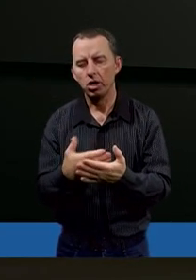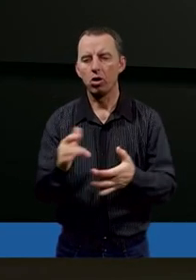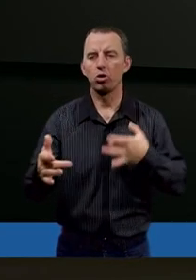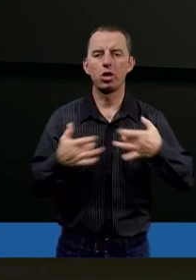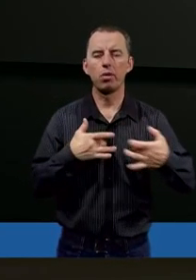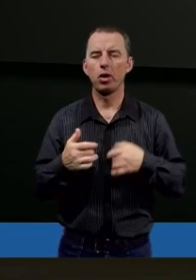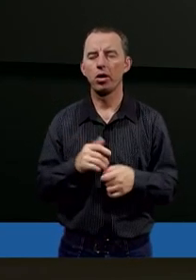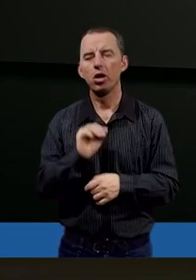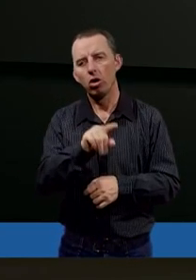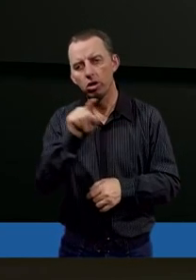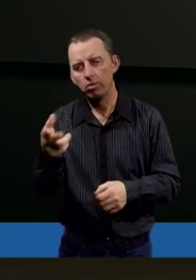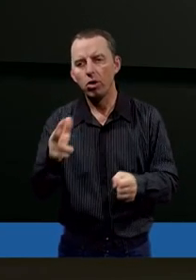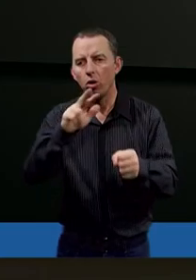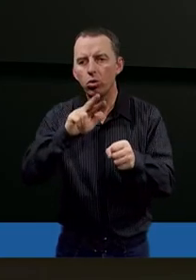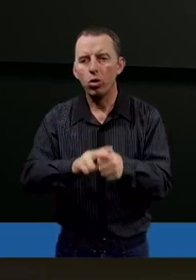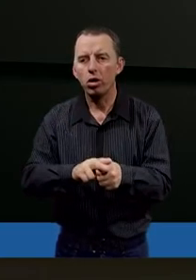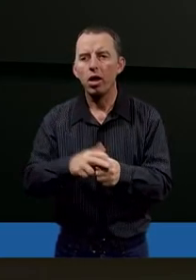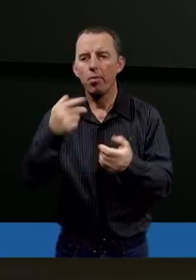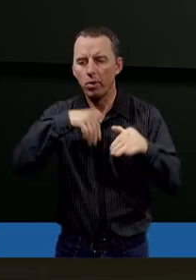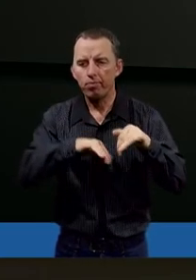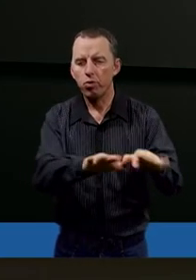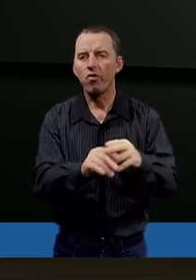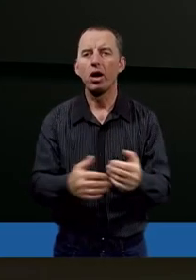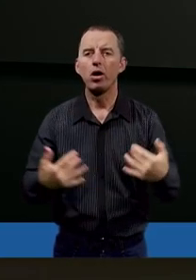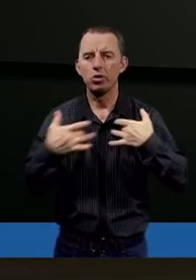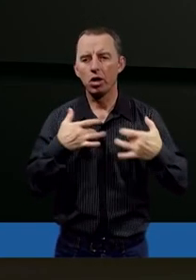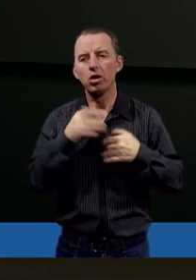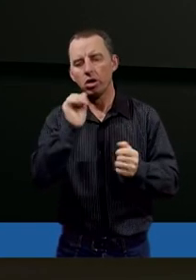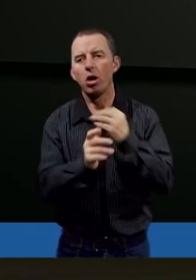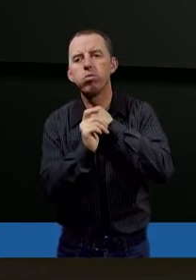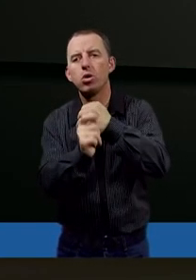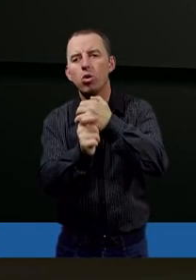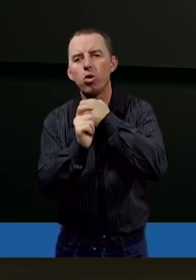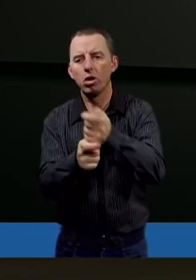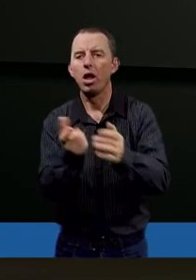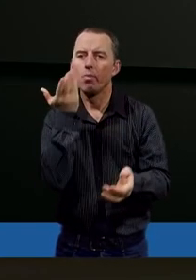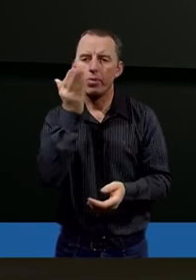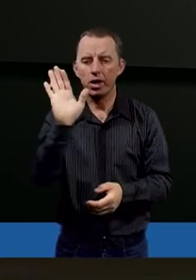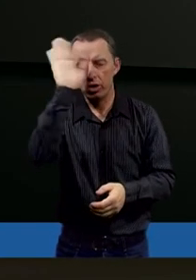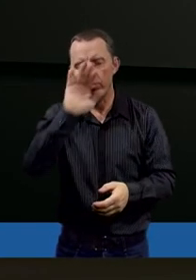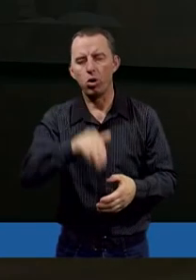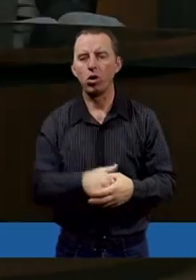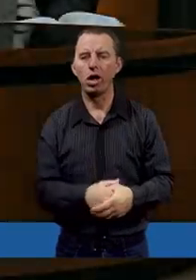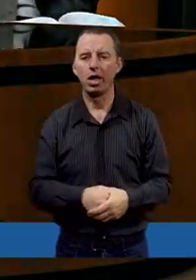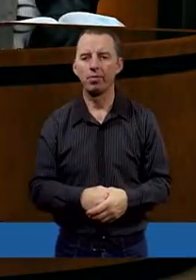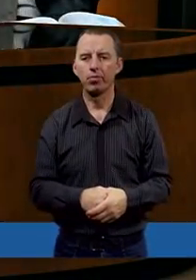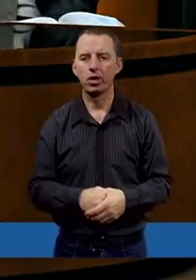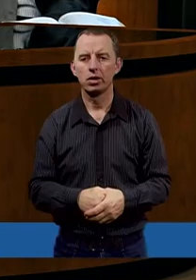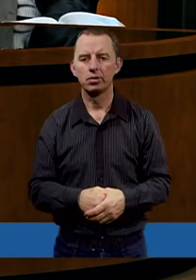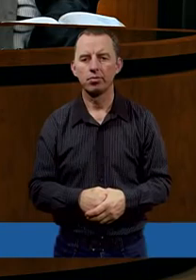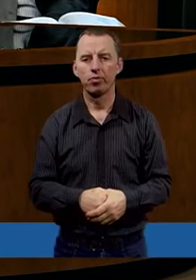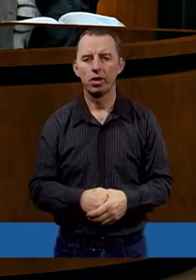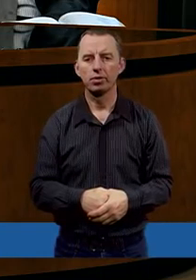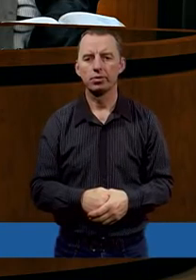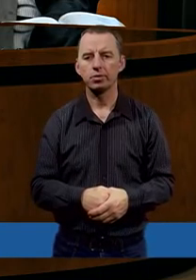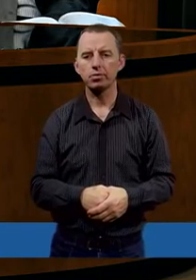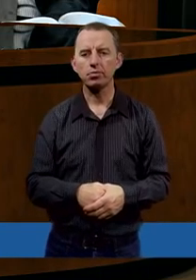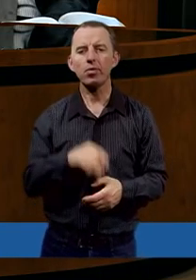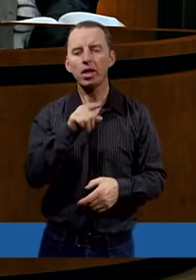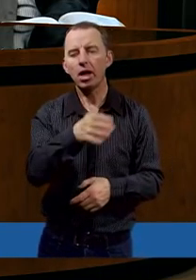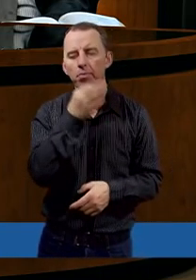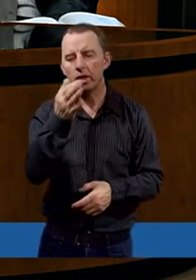cierpią. Co z tymi, którzy pod wpływem cierpienia jeszcze bluźnią bardziej Bogu. No i